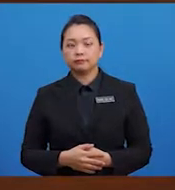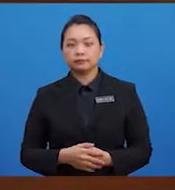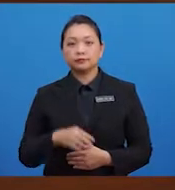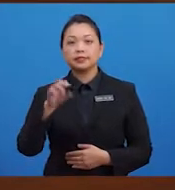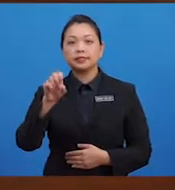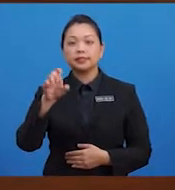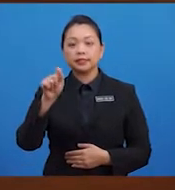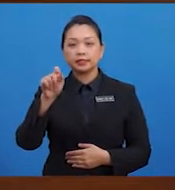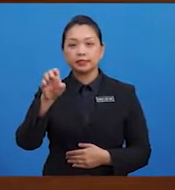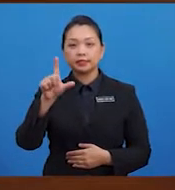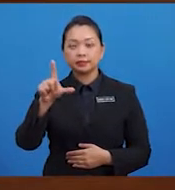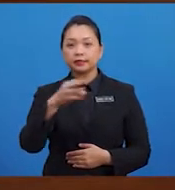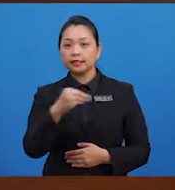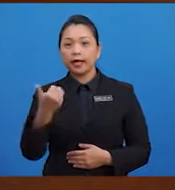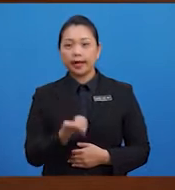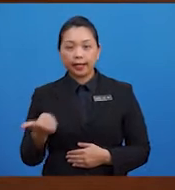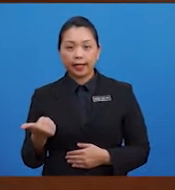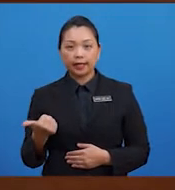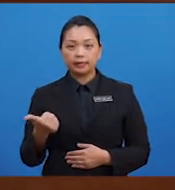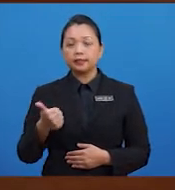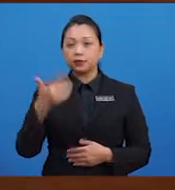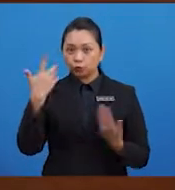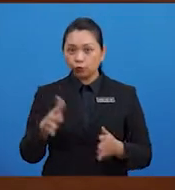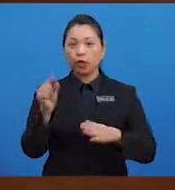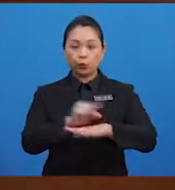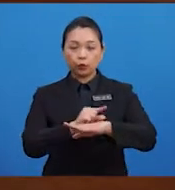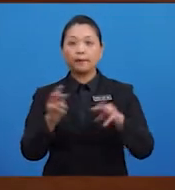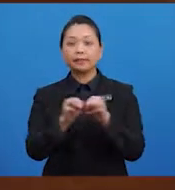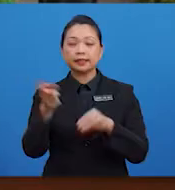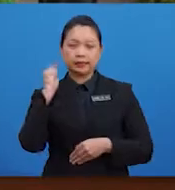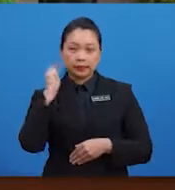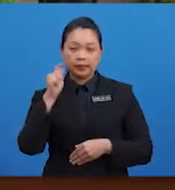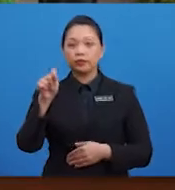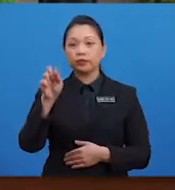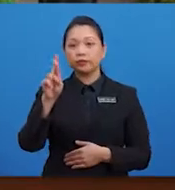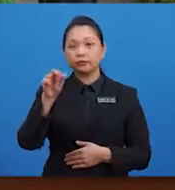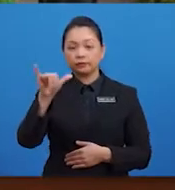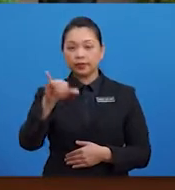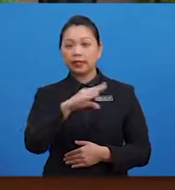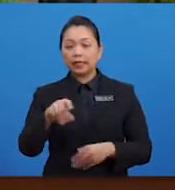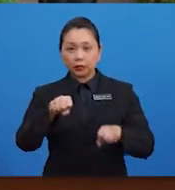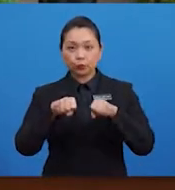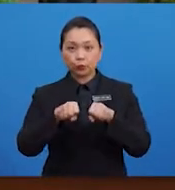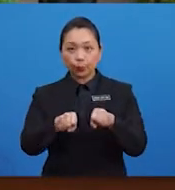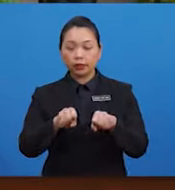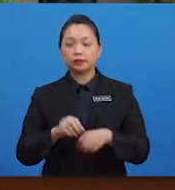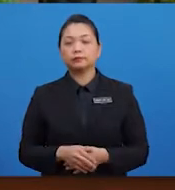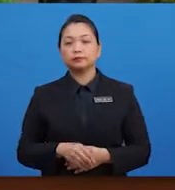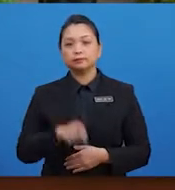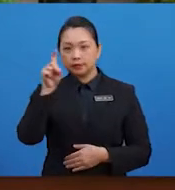Seta dan alatan seta yang telah digunakan seperti seta tray, seta troli dan